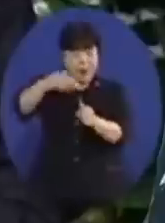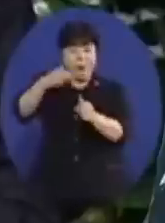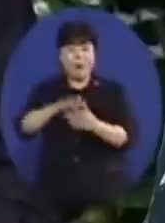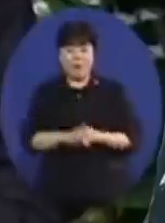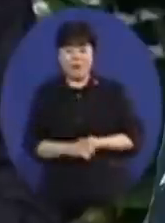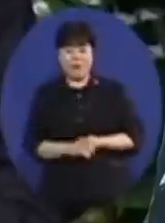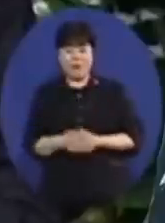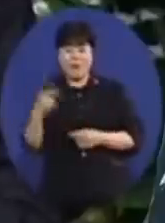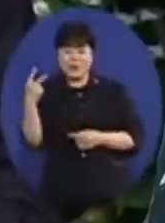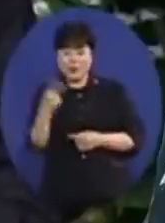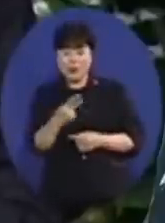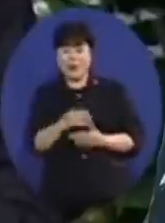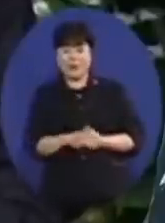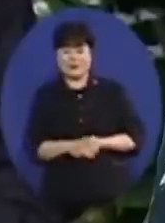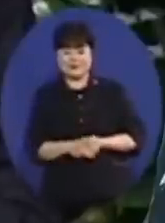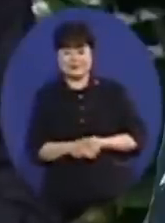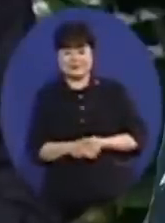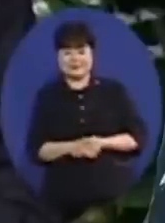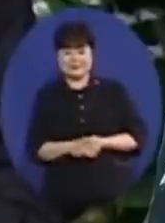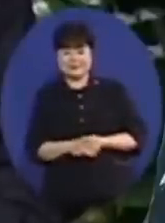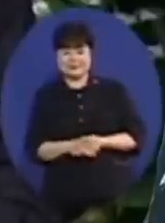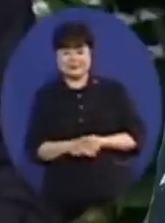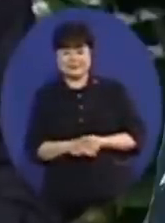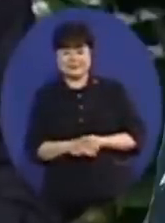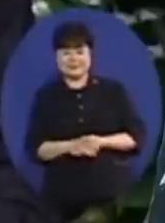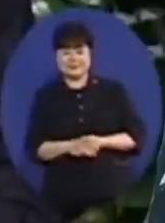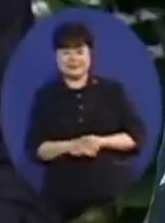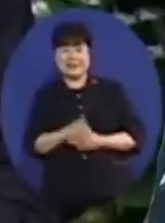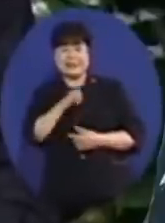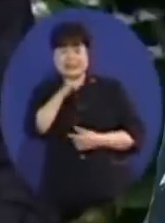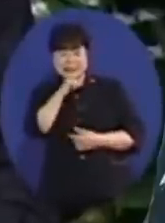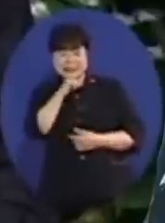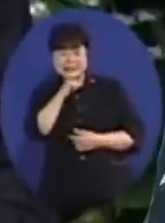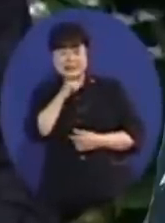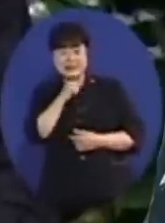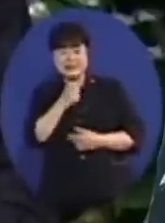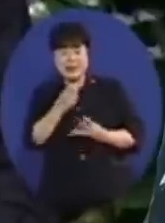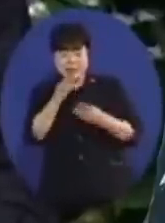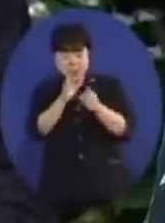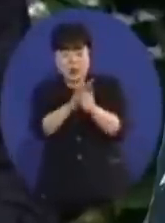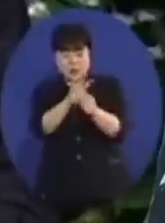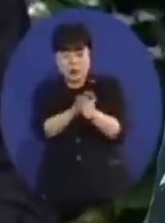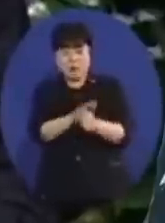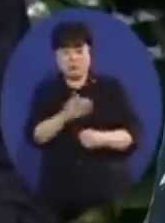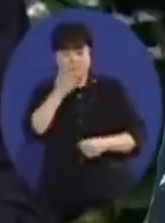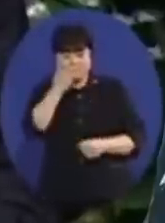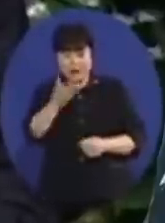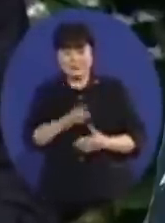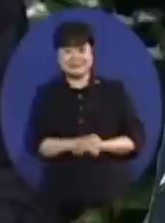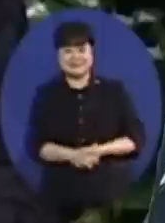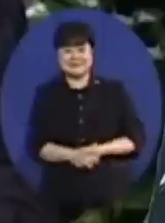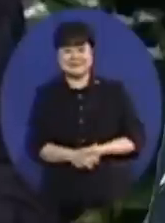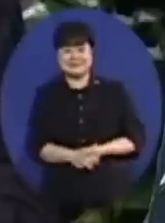것이고 또 사회 사업을 크게 할 것이다